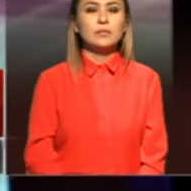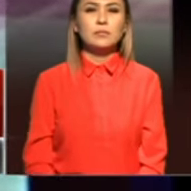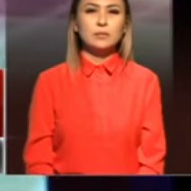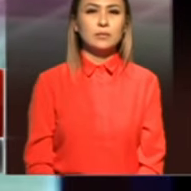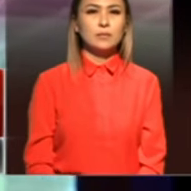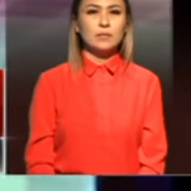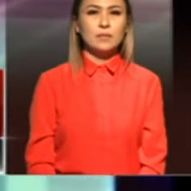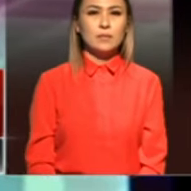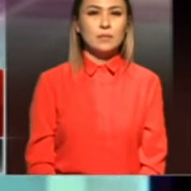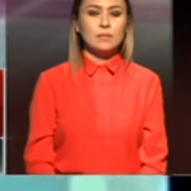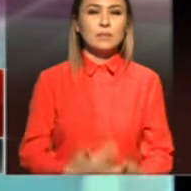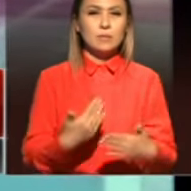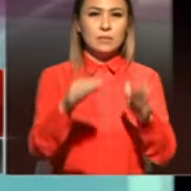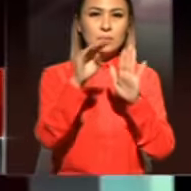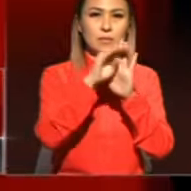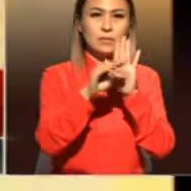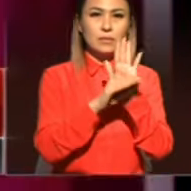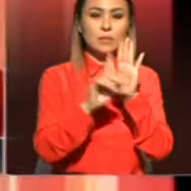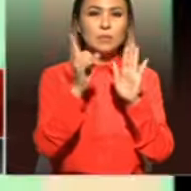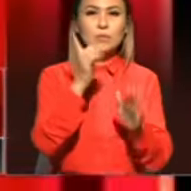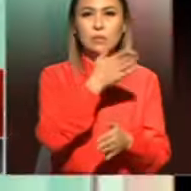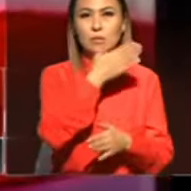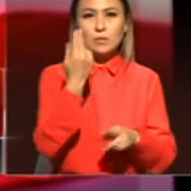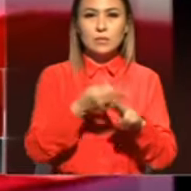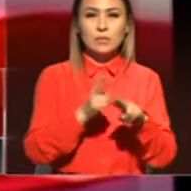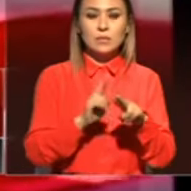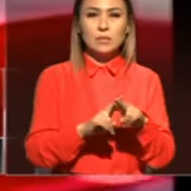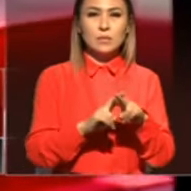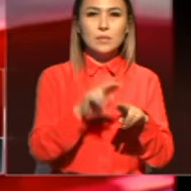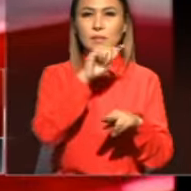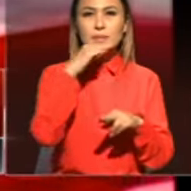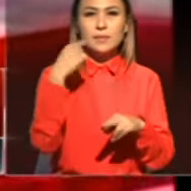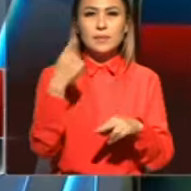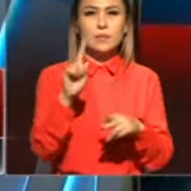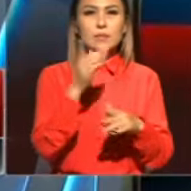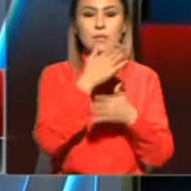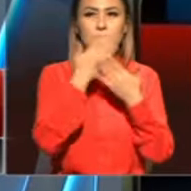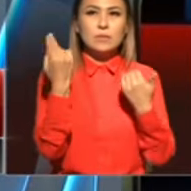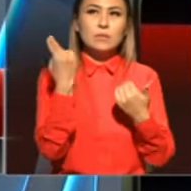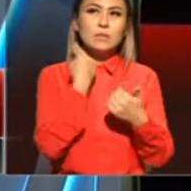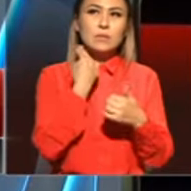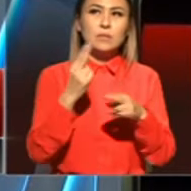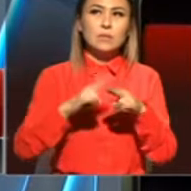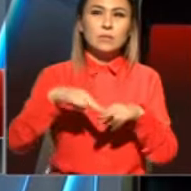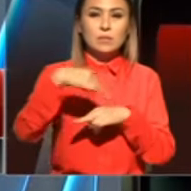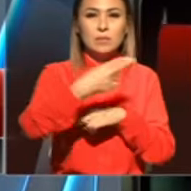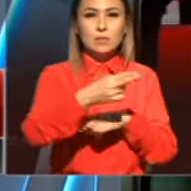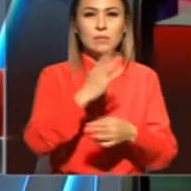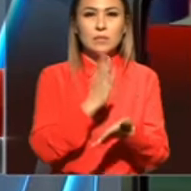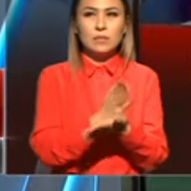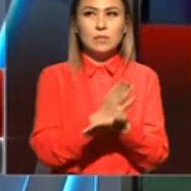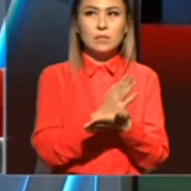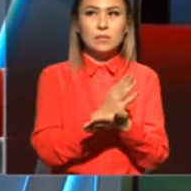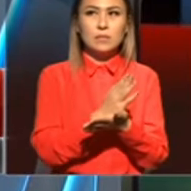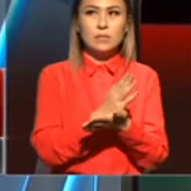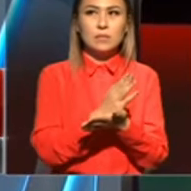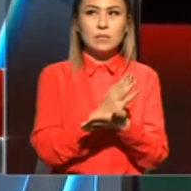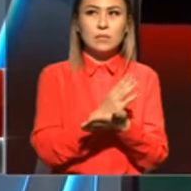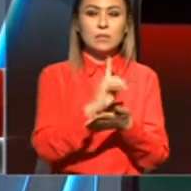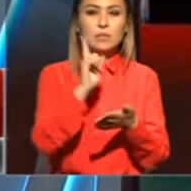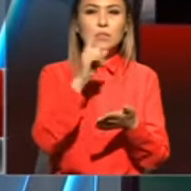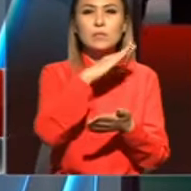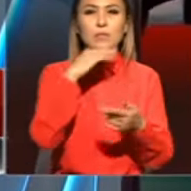Әрине, мен тізімде неге ресей жоқ деген сұрақ қойғым келіп тұр. Ал ресей қарайтын болса, ресей қарызын қайтарып жатыр. Иә, жаппай қайтарып жатыр. Енді сол үрдісті біз неге